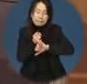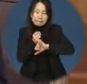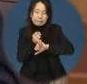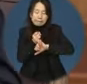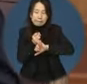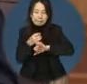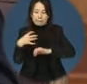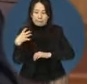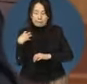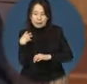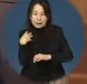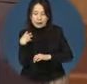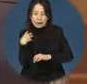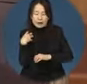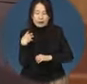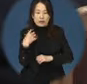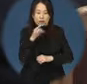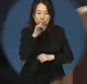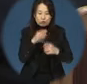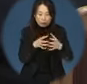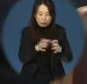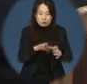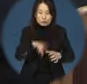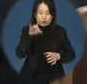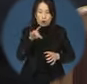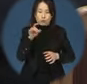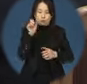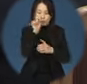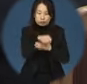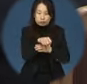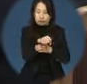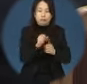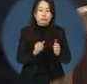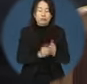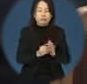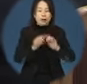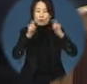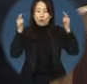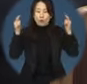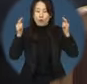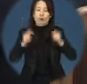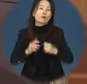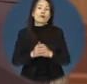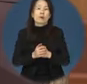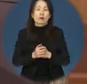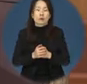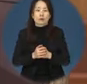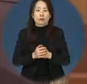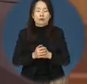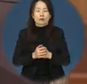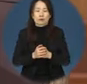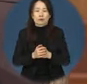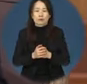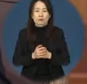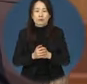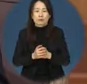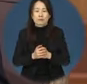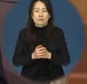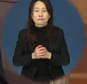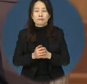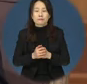것을 그런데 번 중앙정부에서 처음 한 게 아니라 실실 해보니까 이 박력 수칙 의 사각지대가 있다